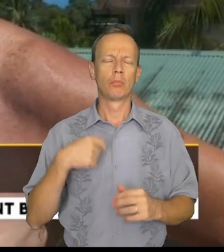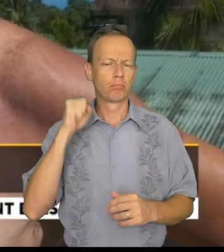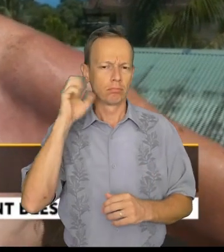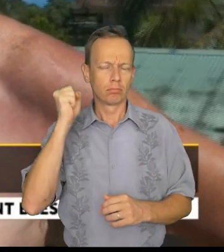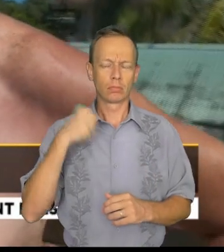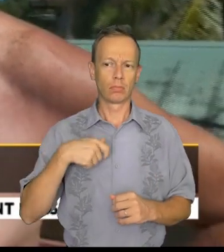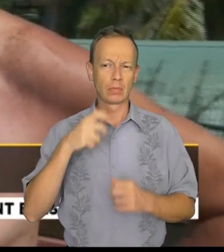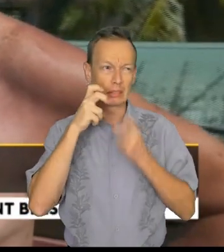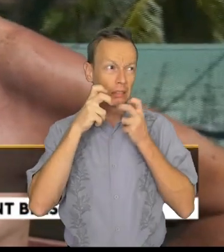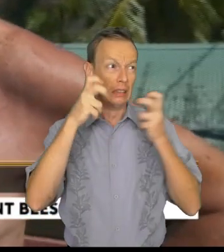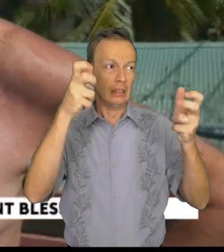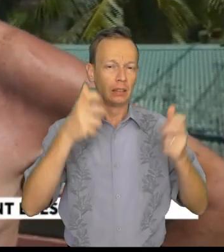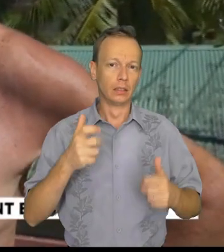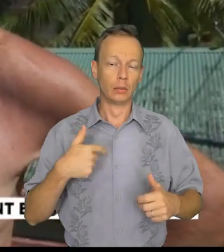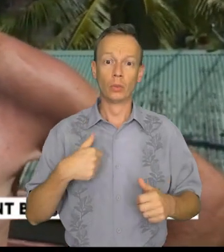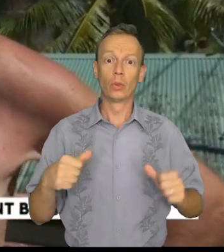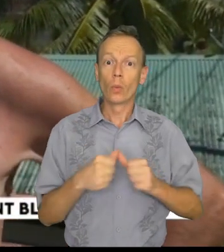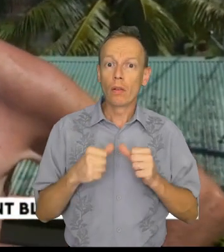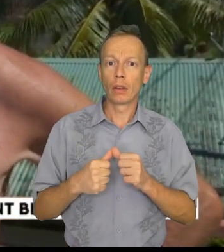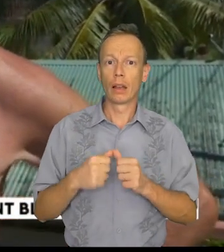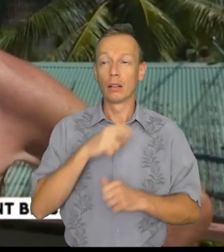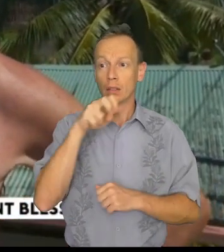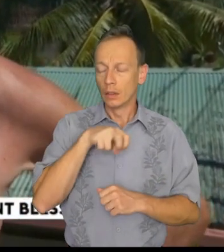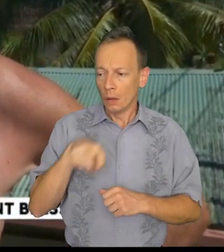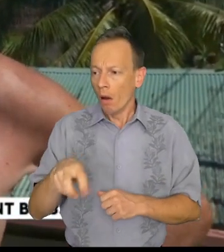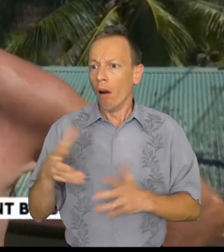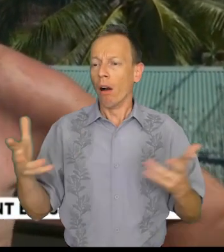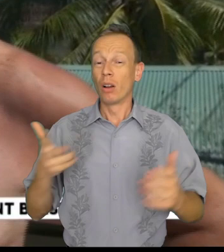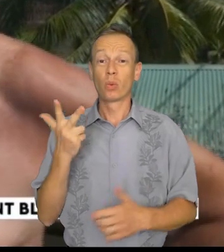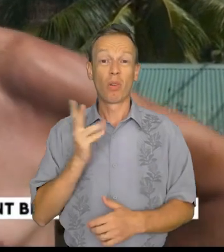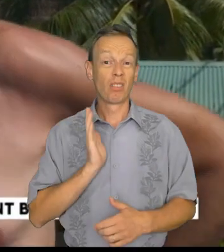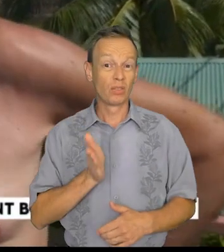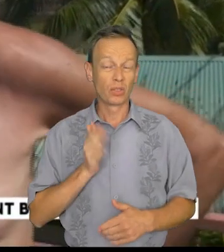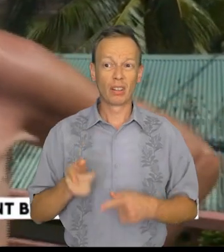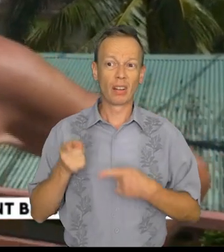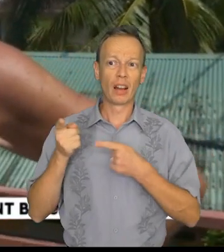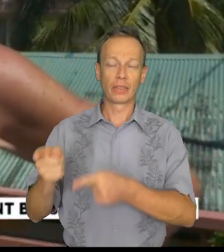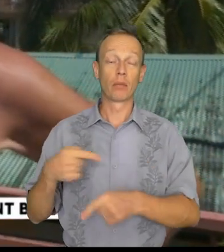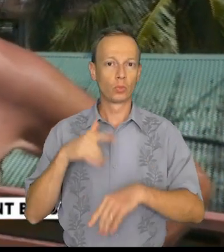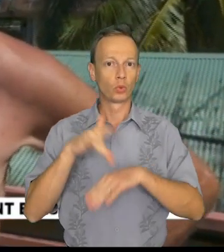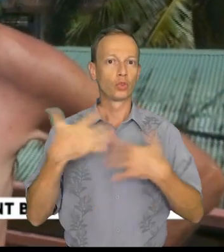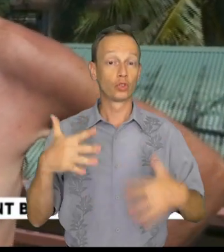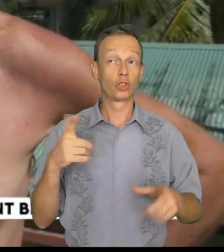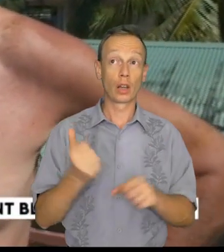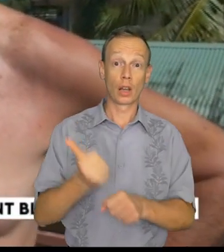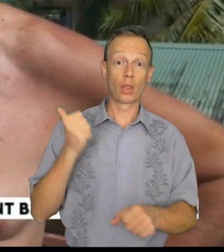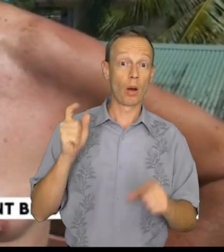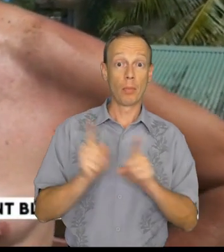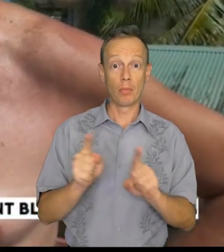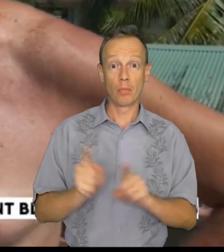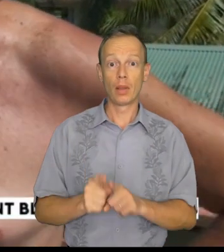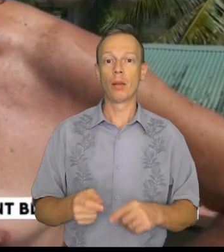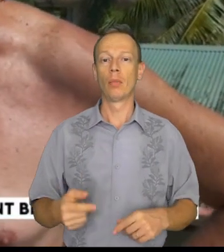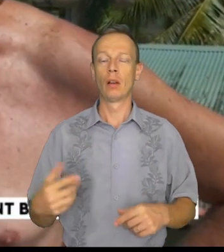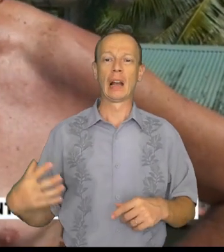crier. Et je suis descendu, en fait il s'est fait attaquer par 3 chiens. Et moi ça m'est déjà arrivé il y a un an d'avoir été attaqué